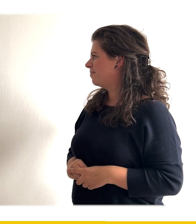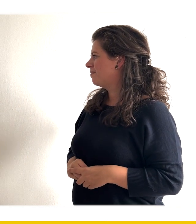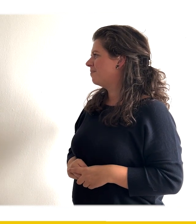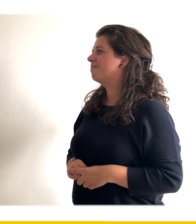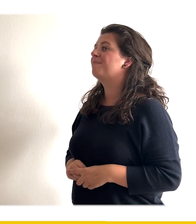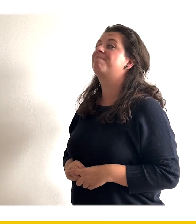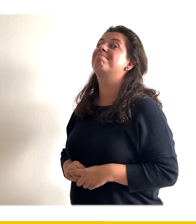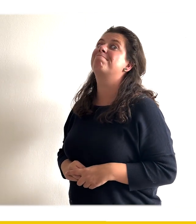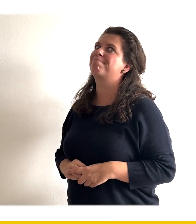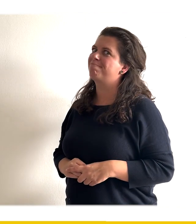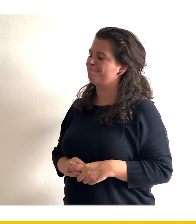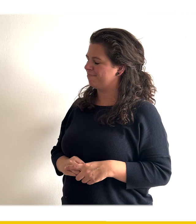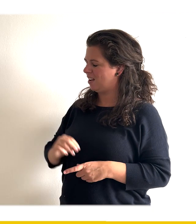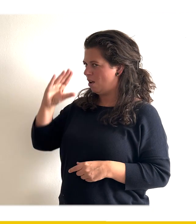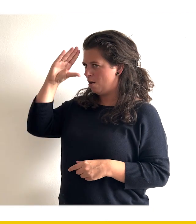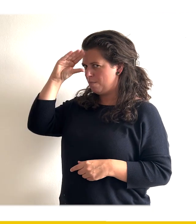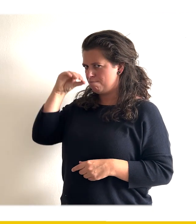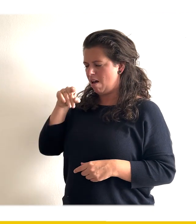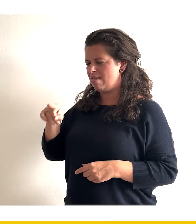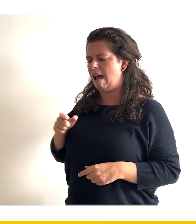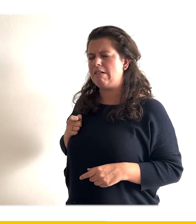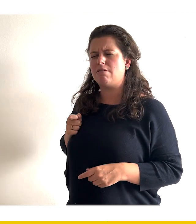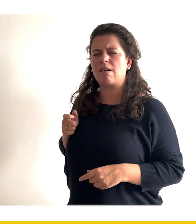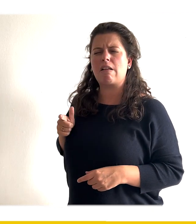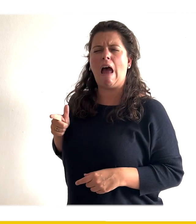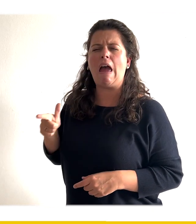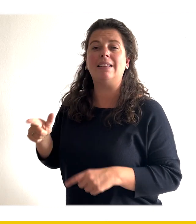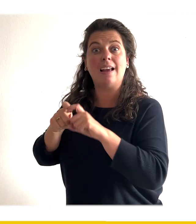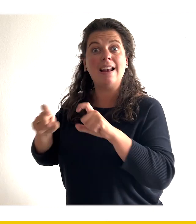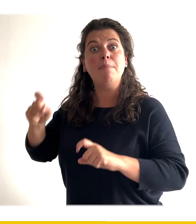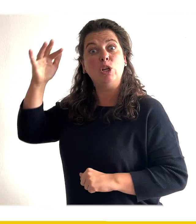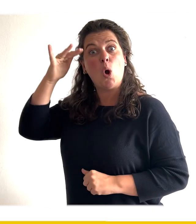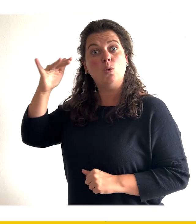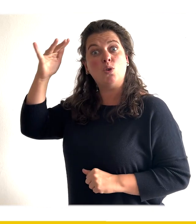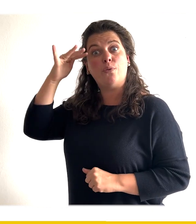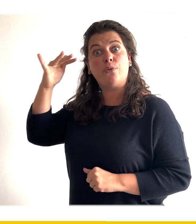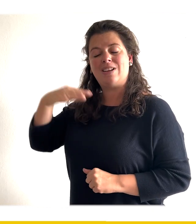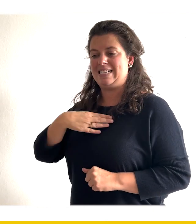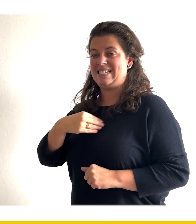Er is een rijke man, Jozef. Hij kan zijn zoontje